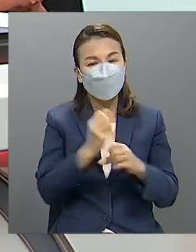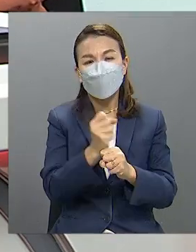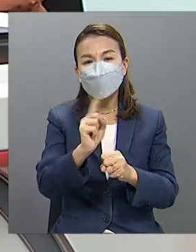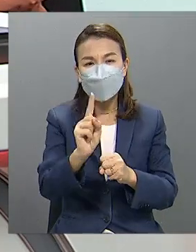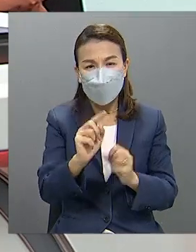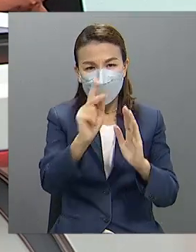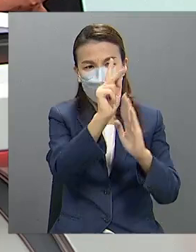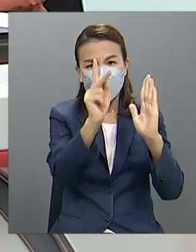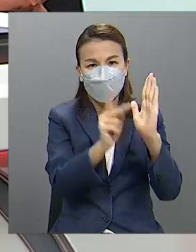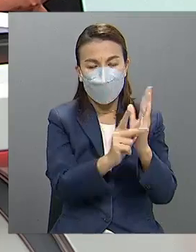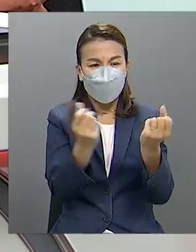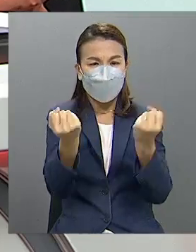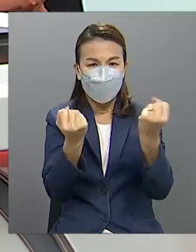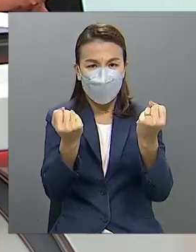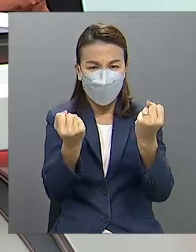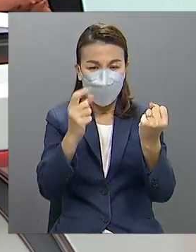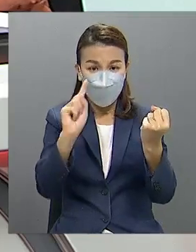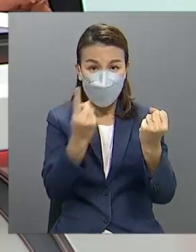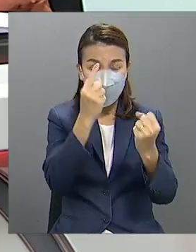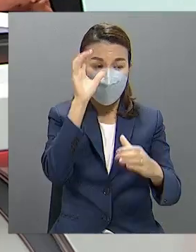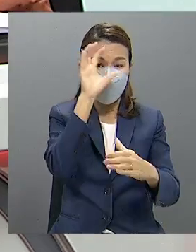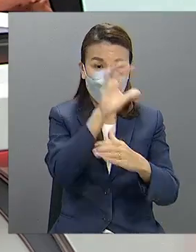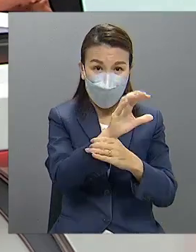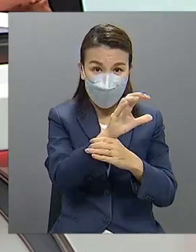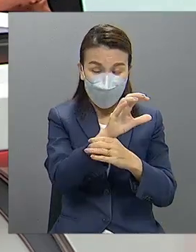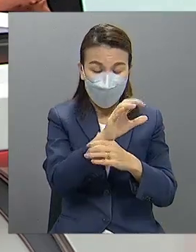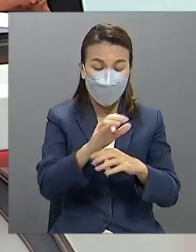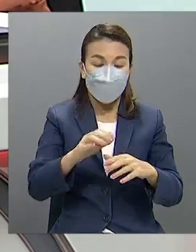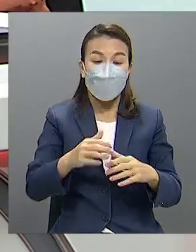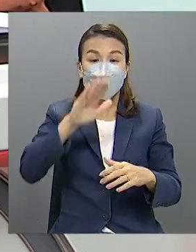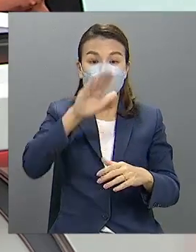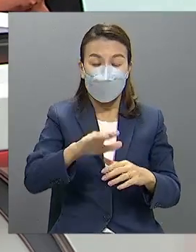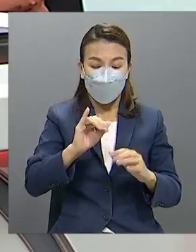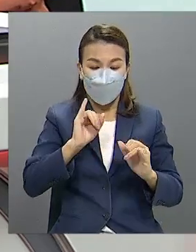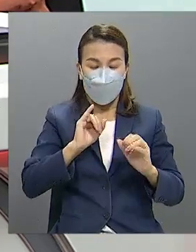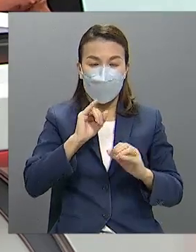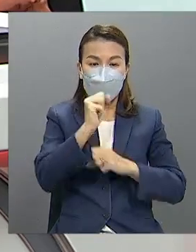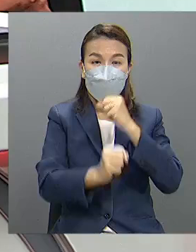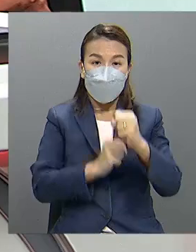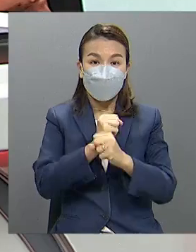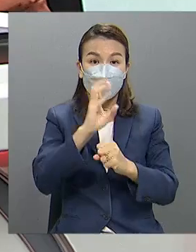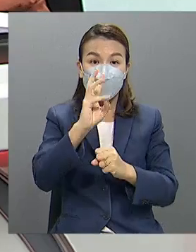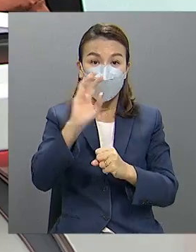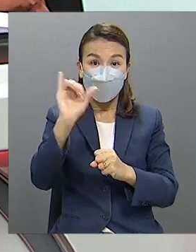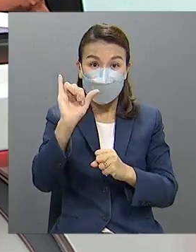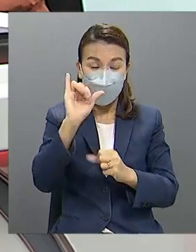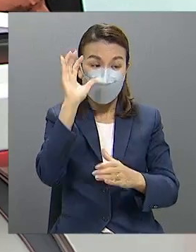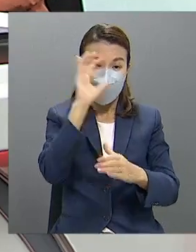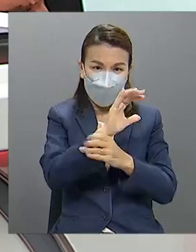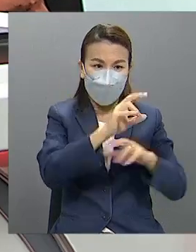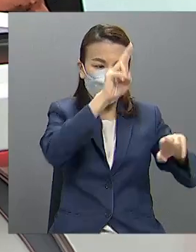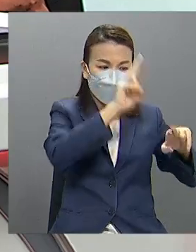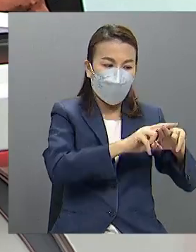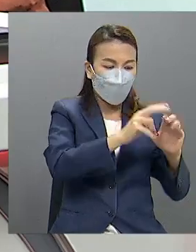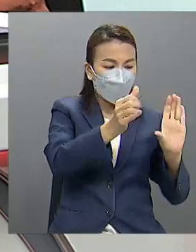รฉบับใหม่ที่บังคับใช้คาร์ซีทในเด็กที่มีอายุไม่เกิน6ปีค่ะยังคงเป็นที่ถกเถียงกันอยู่ในแง่ของความเป็นไปได้เ